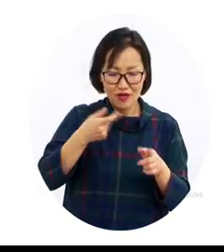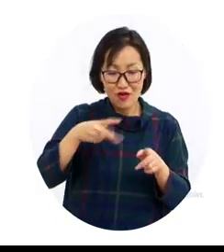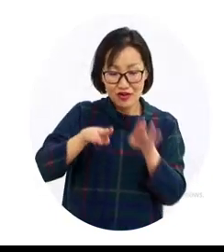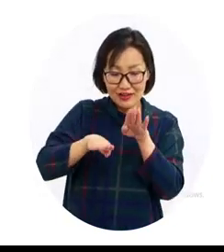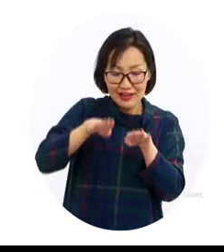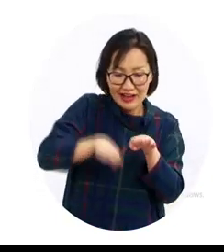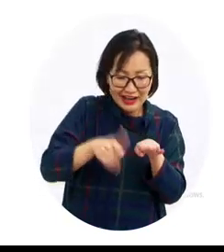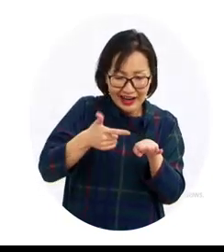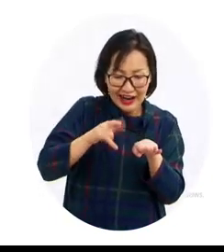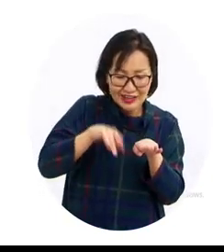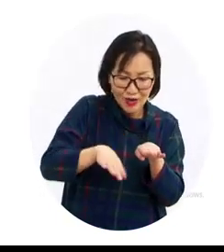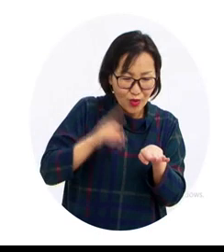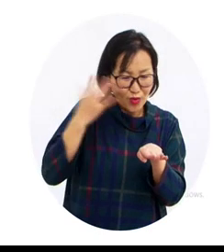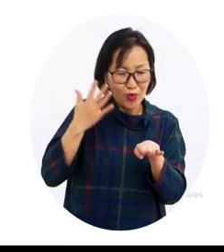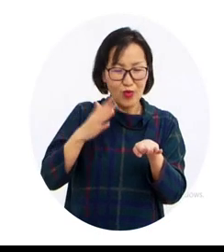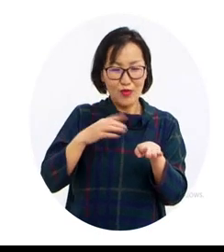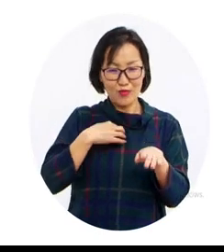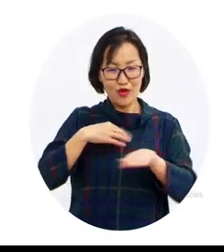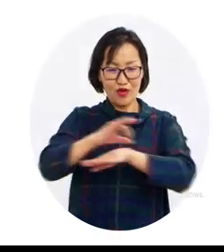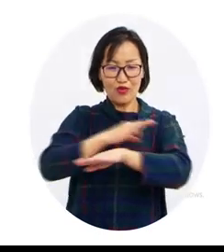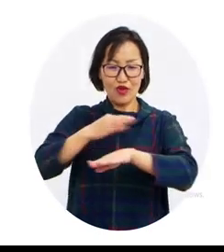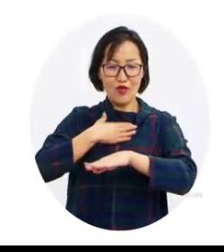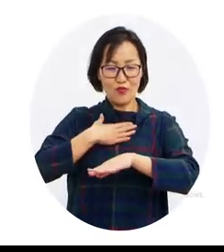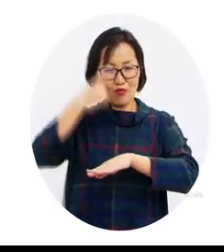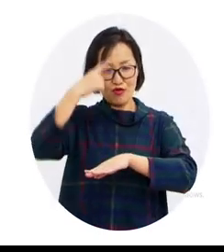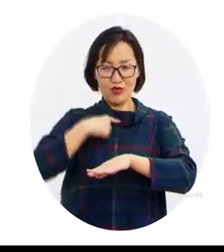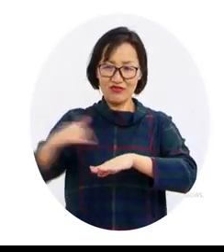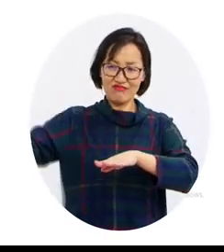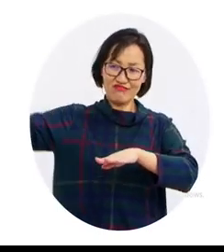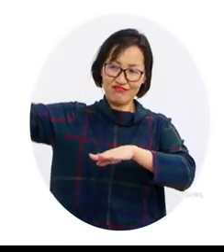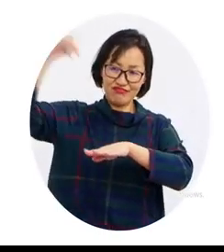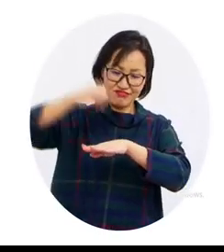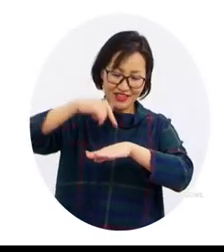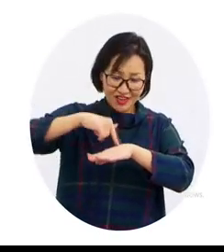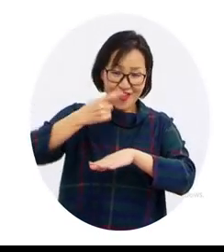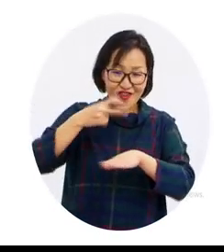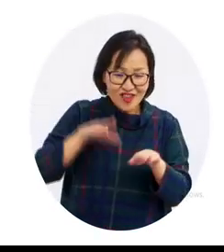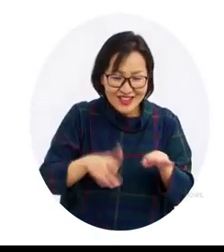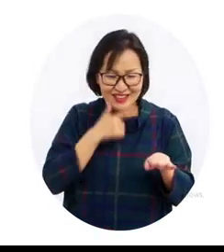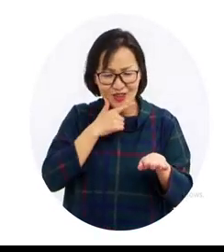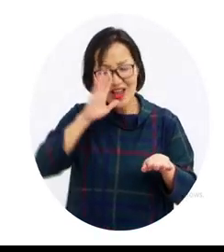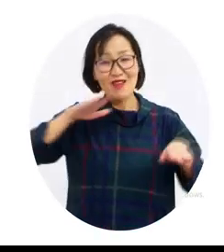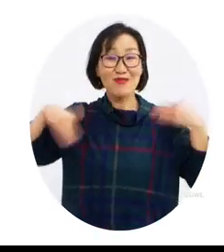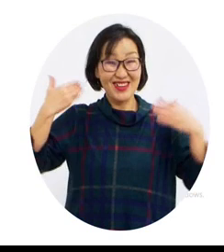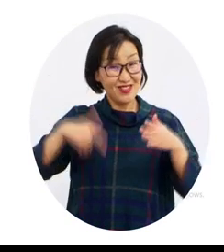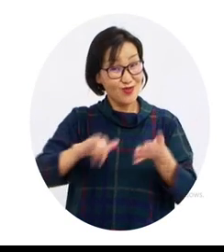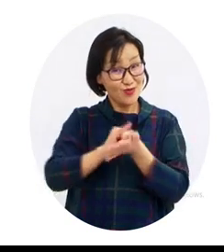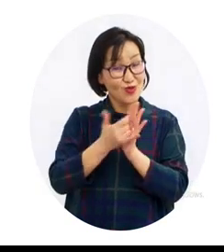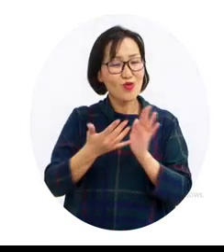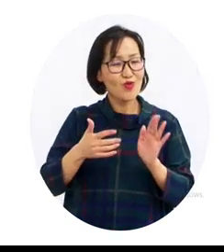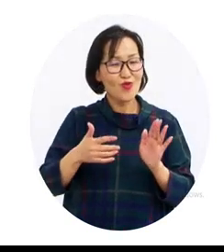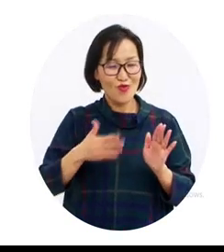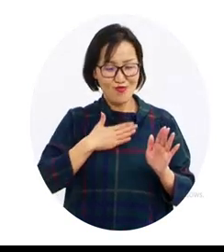Би эх орондоо ирсэндээ хөл газар хөрөхгүй баярлсан гэсэн санаа юм